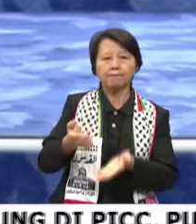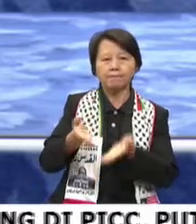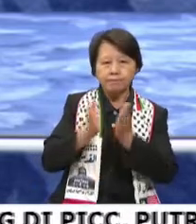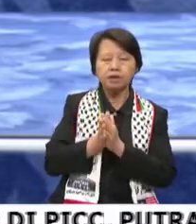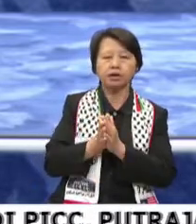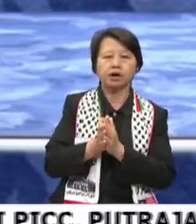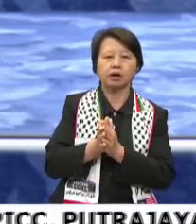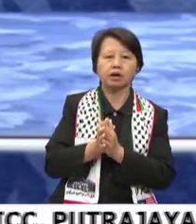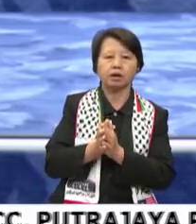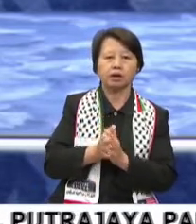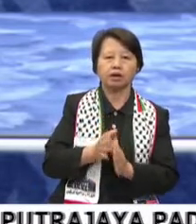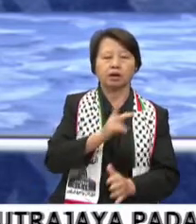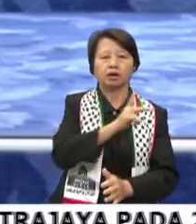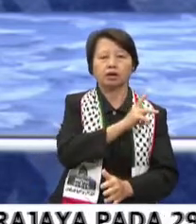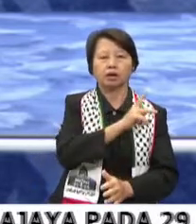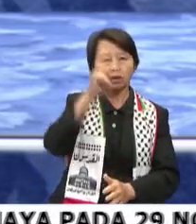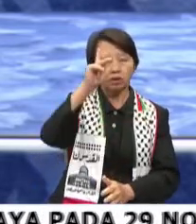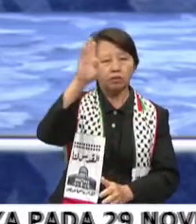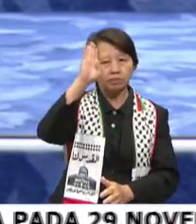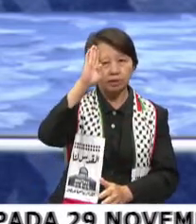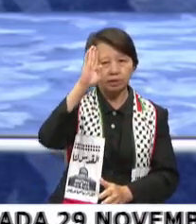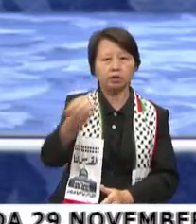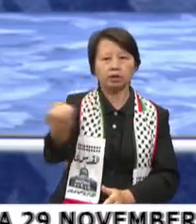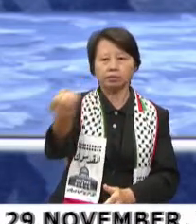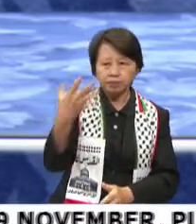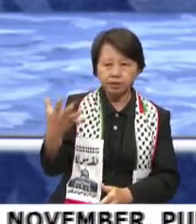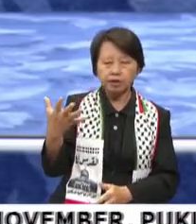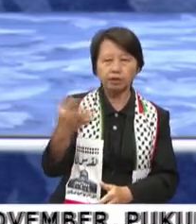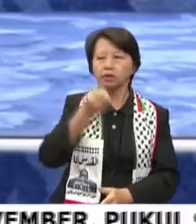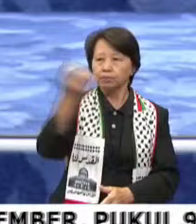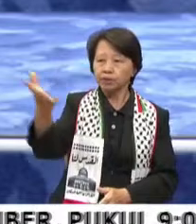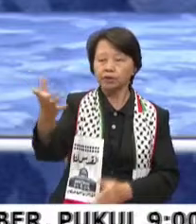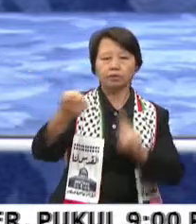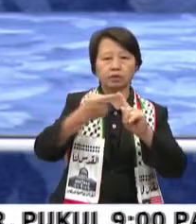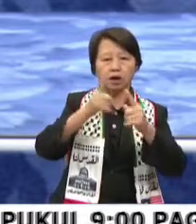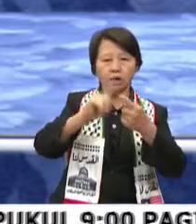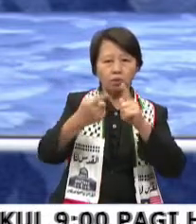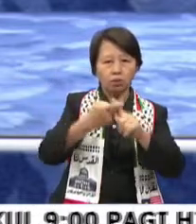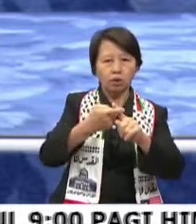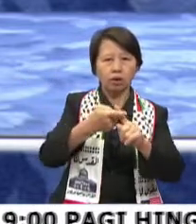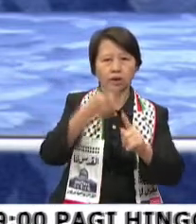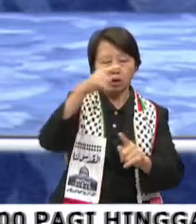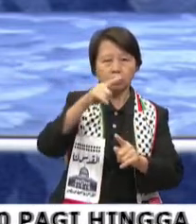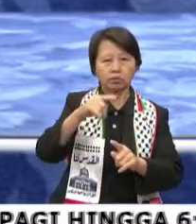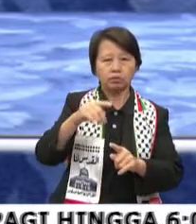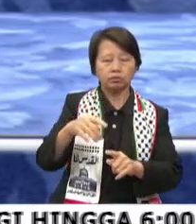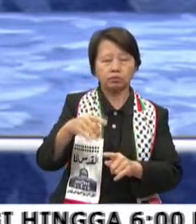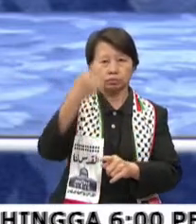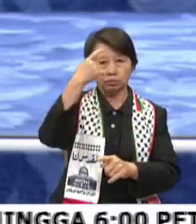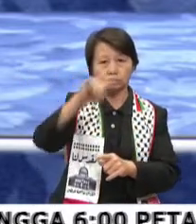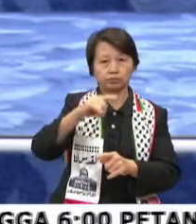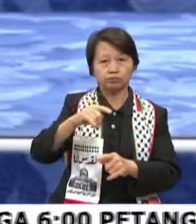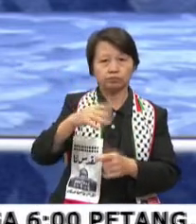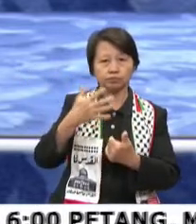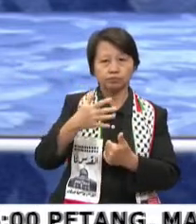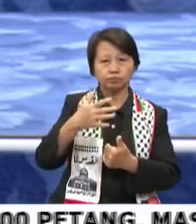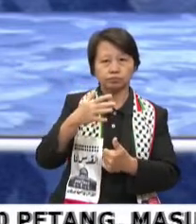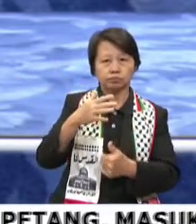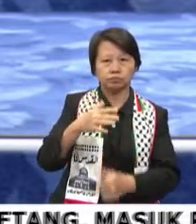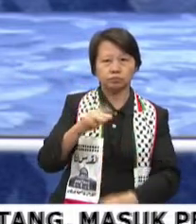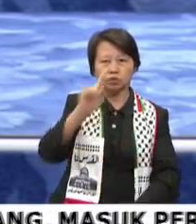minta kota Bu beritahu P sahabat-sahabat jadi untuk menghina soalan